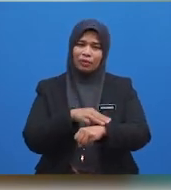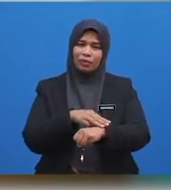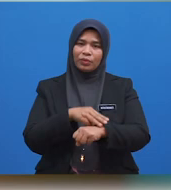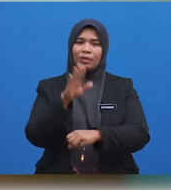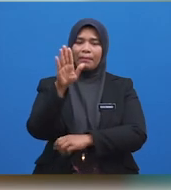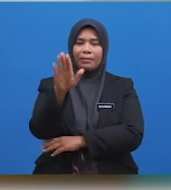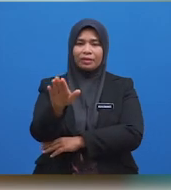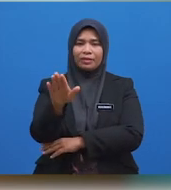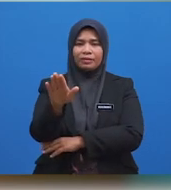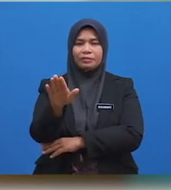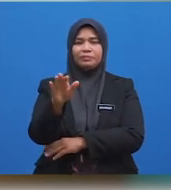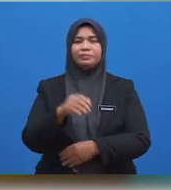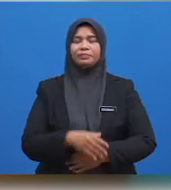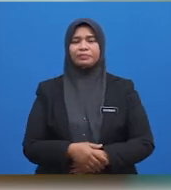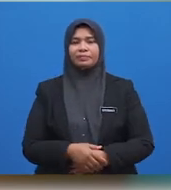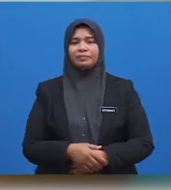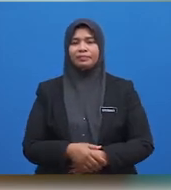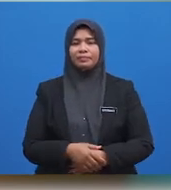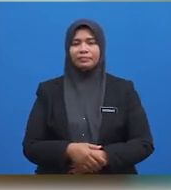petang punya